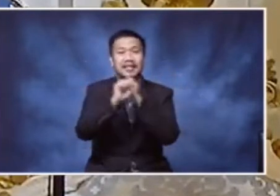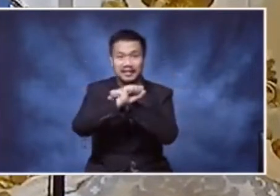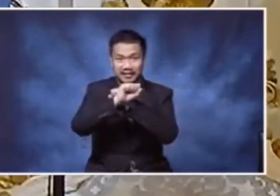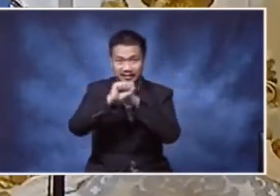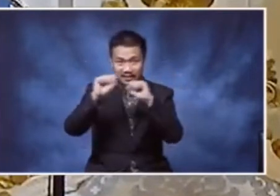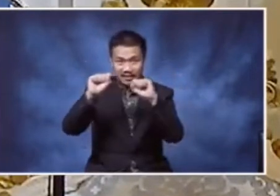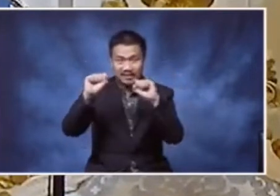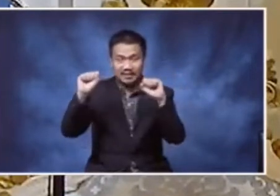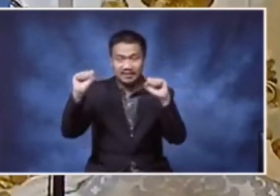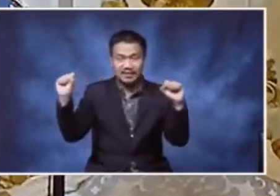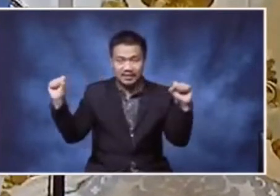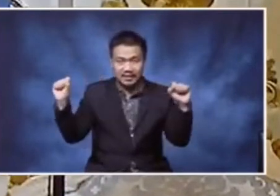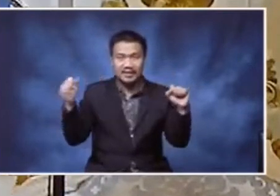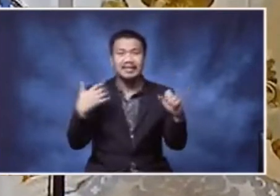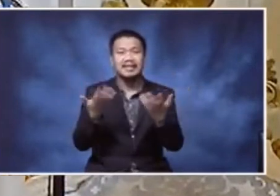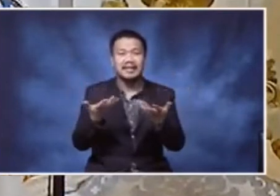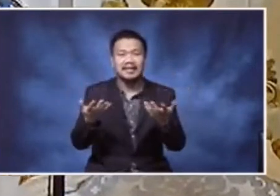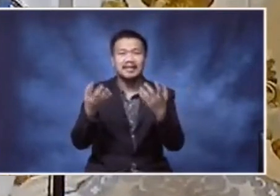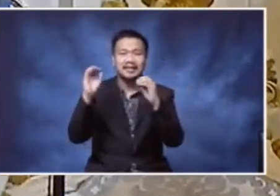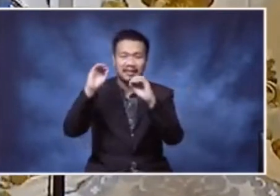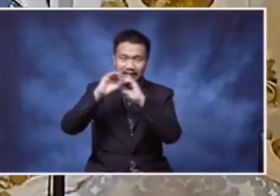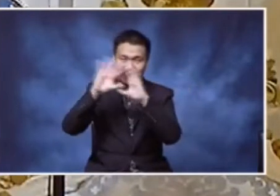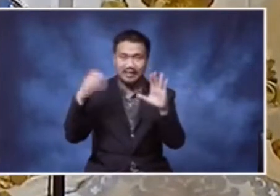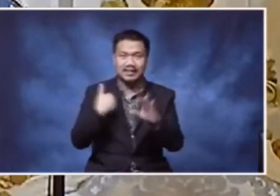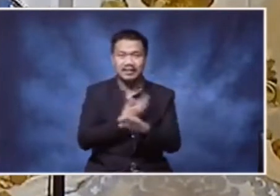ating inaasahan.